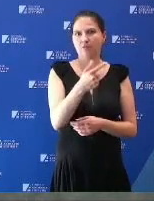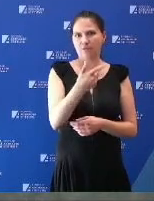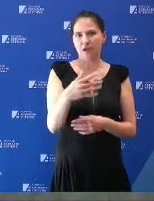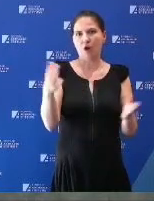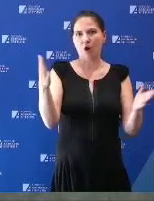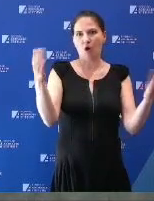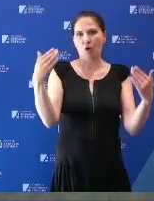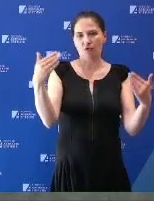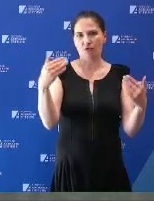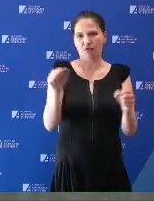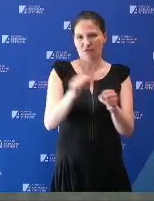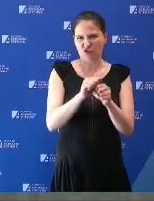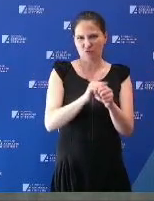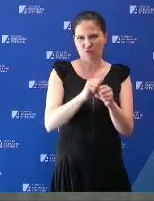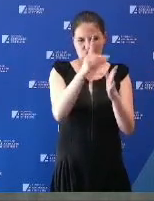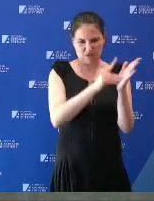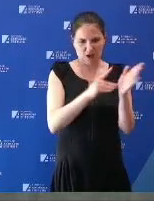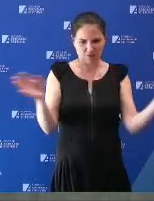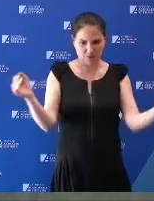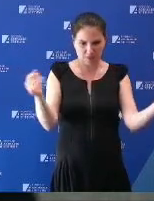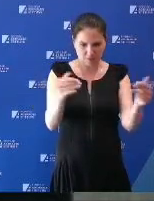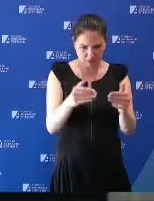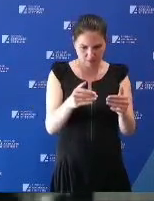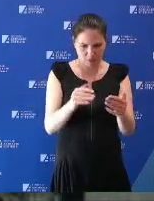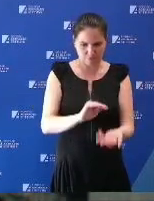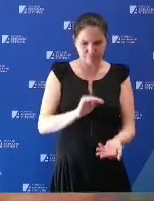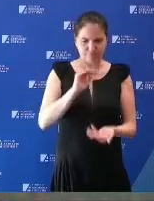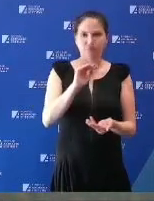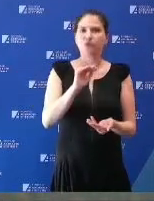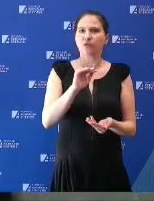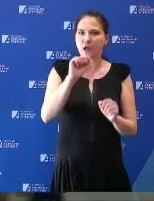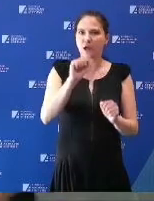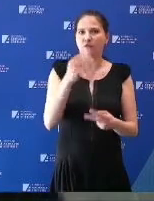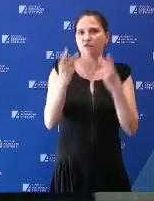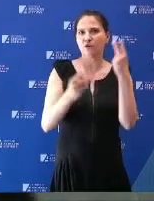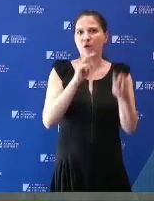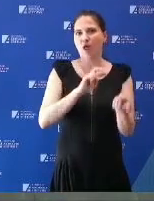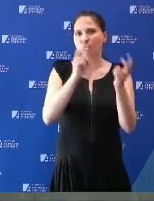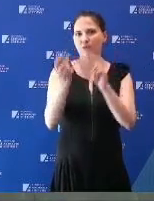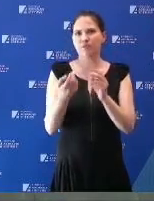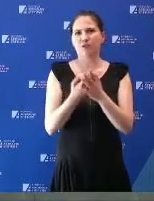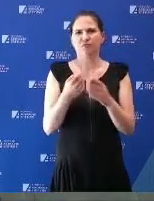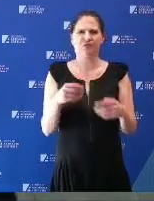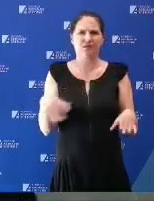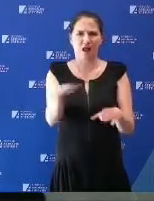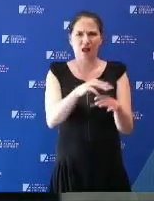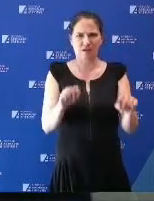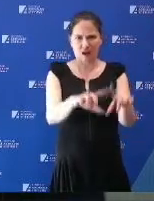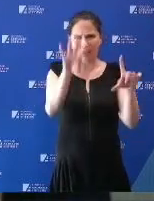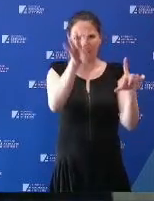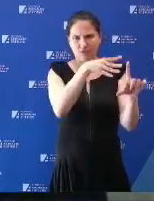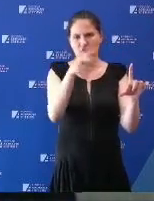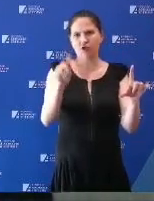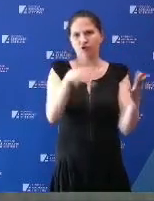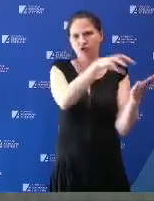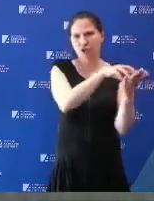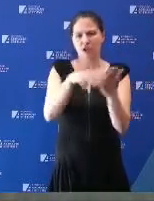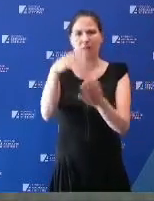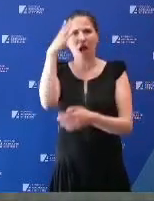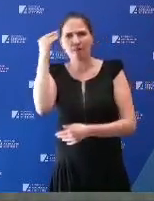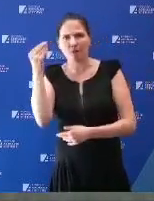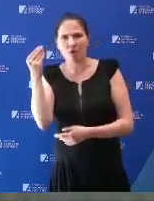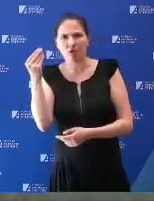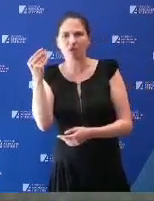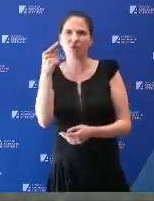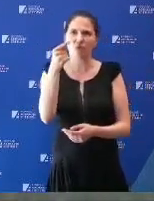dann zusammengetragen und konnten die ganz schön visualisieren anhand von so einer Landkarte, wo man dann verschiedene Städte gesehen hat und dann gesehen hat, oh Hamburg, da sieht es beispielsweise